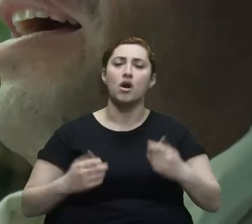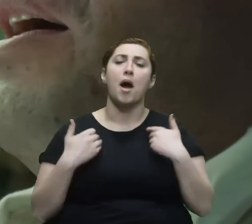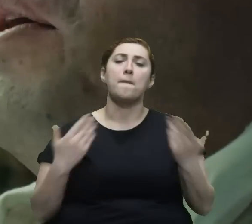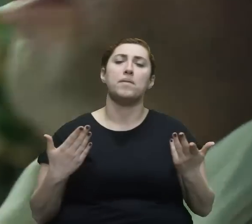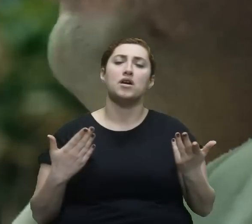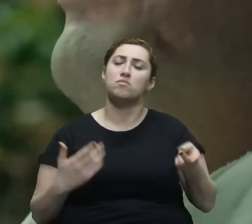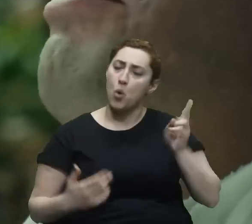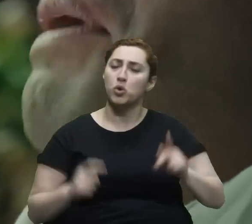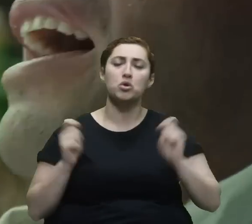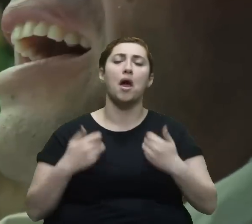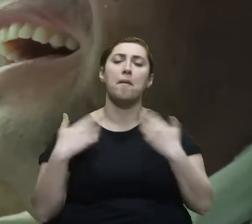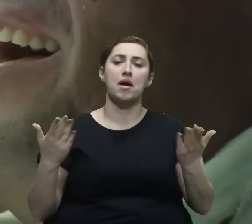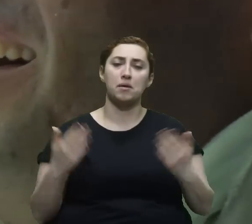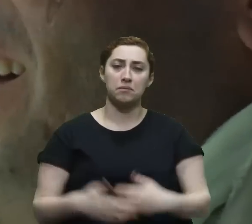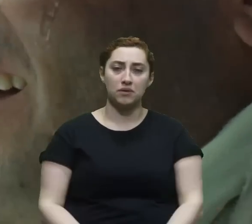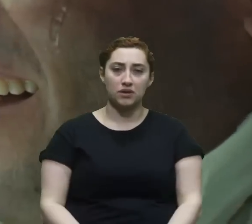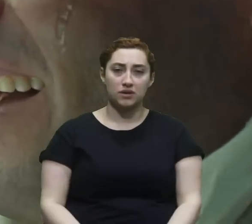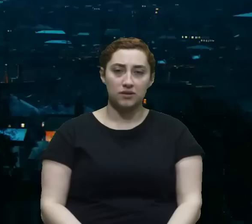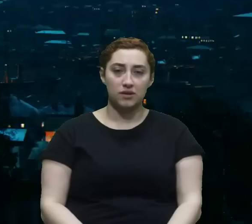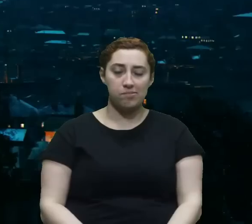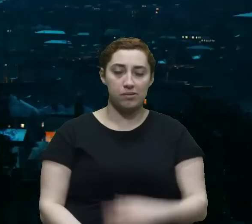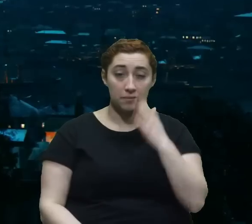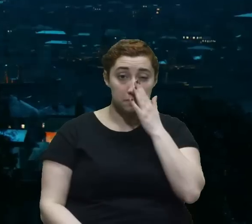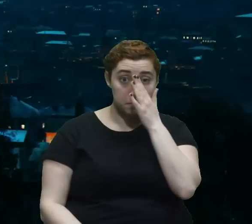be. Öldürürüm be.